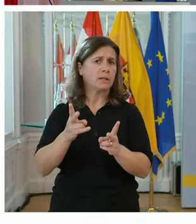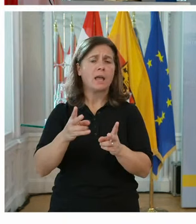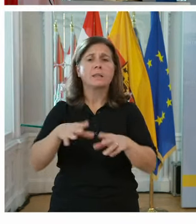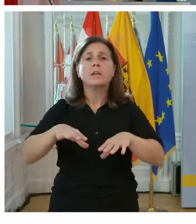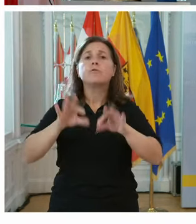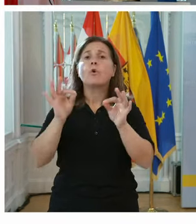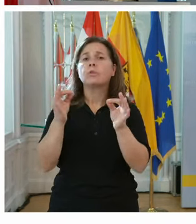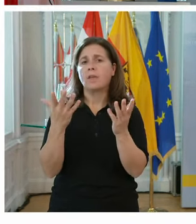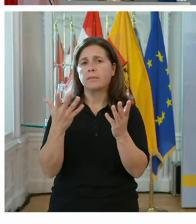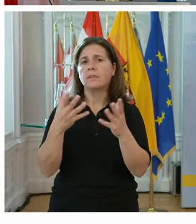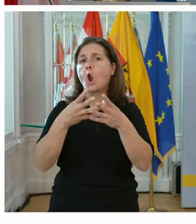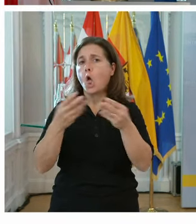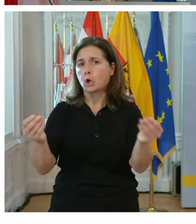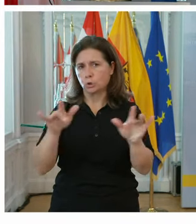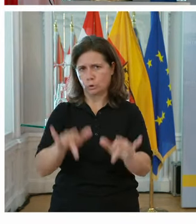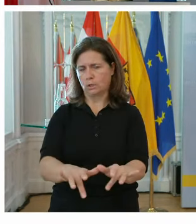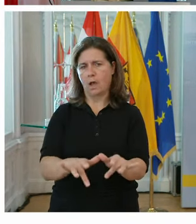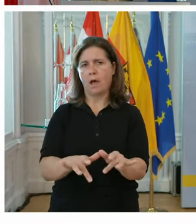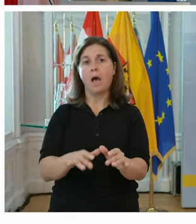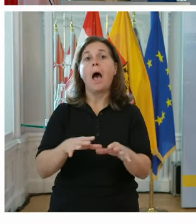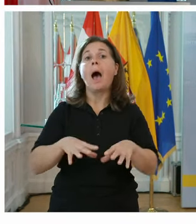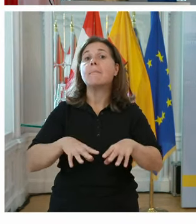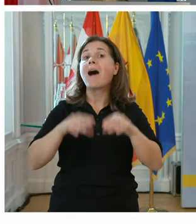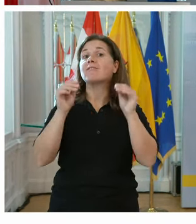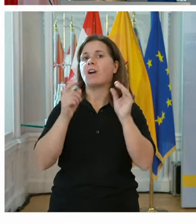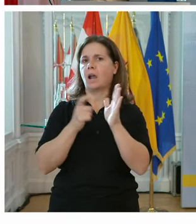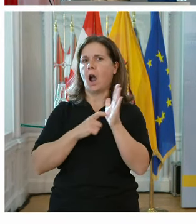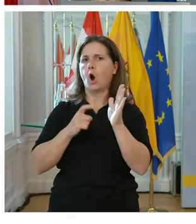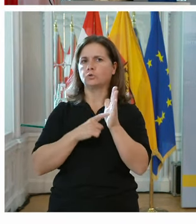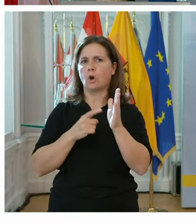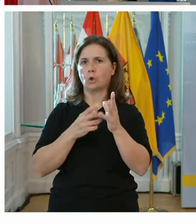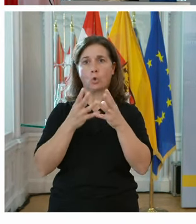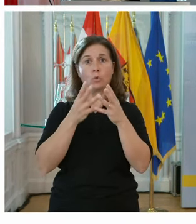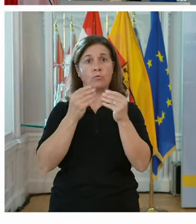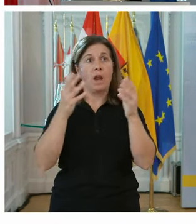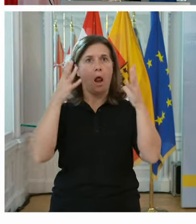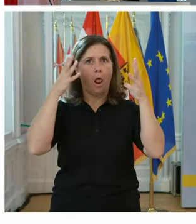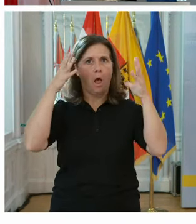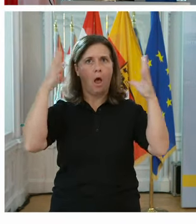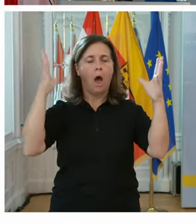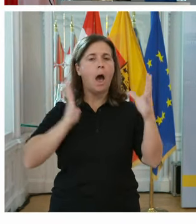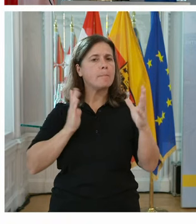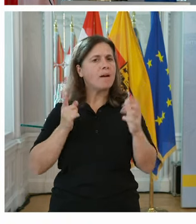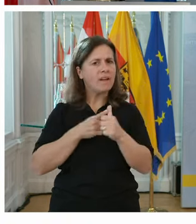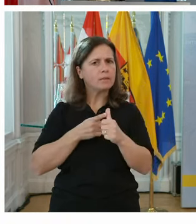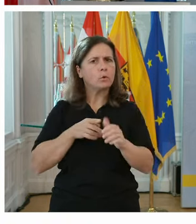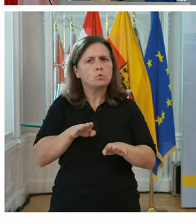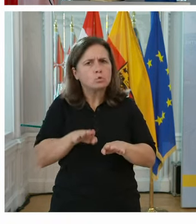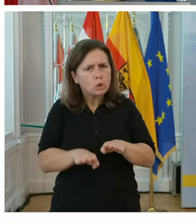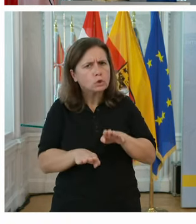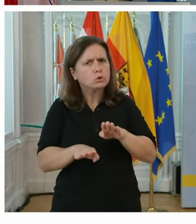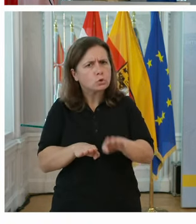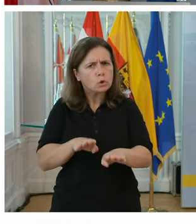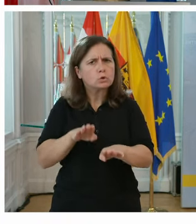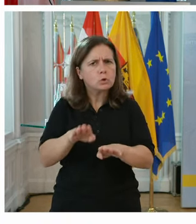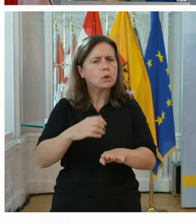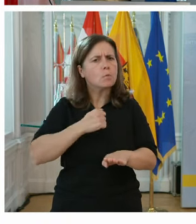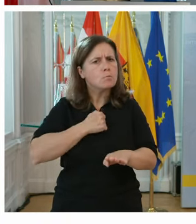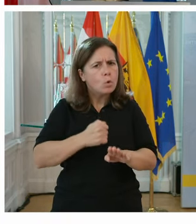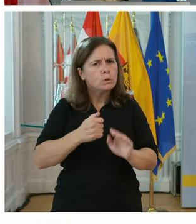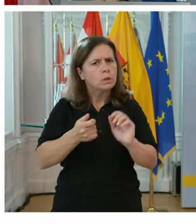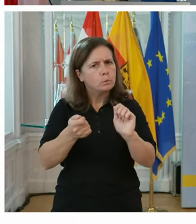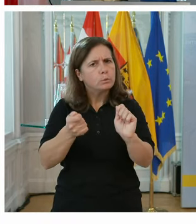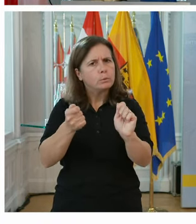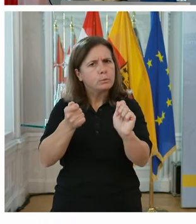Es ist vielleicht am Anfang einmal eine Herausforderung, das sind viele Dinge, aber wenn man sich dieser Herausforderung mutig stellt, dann ist